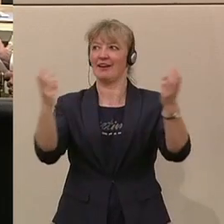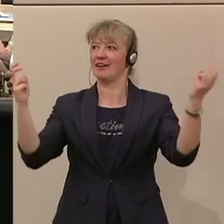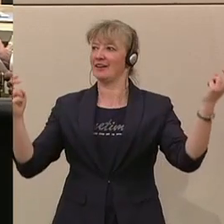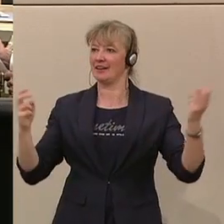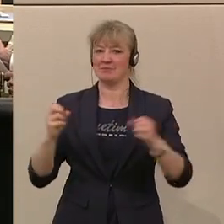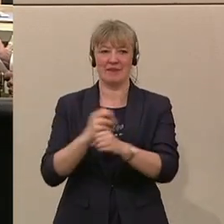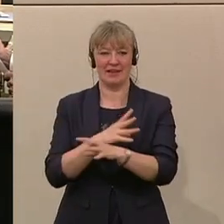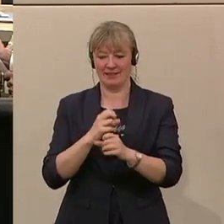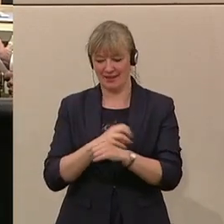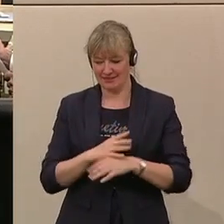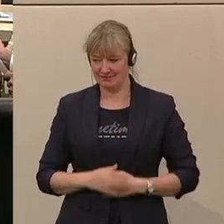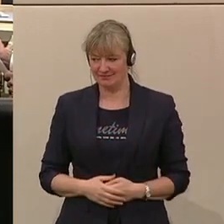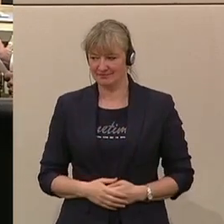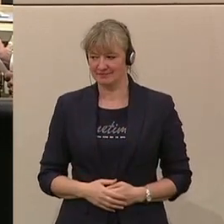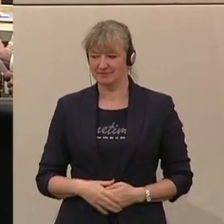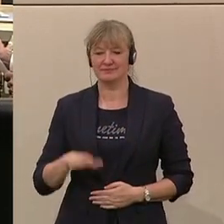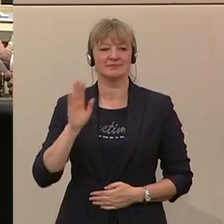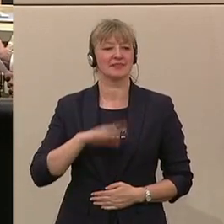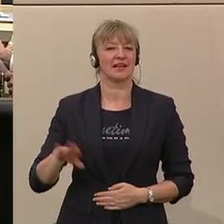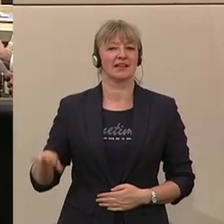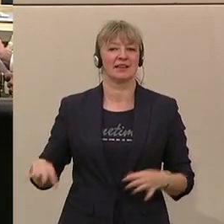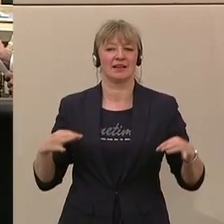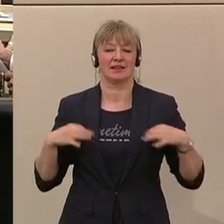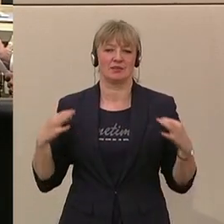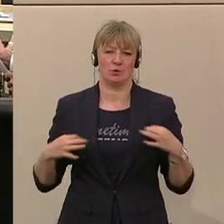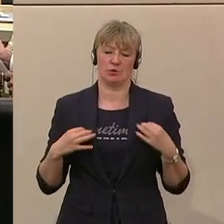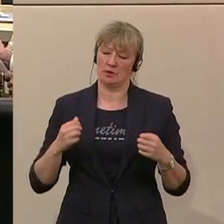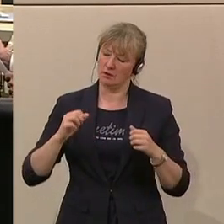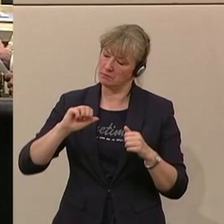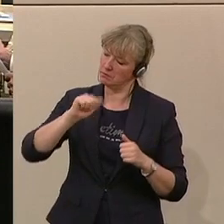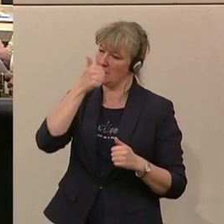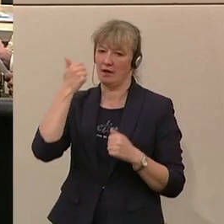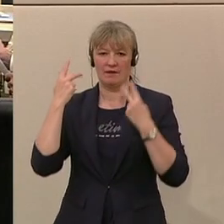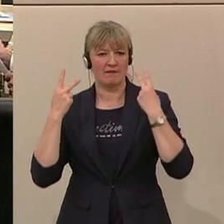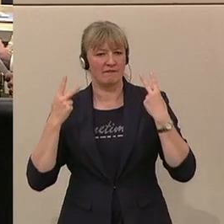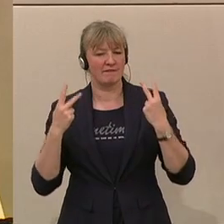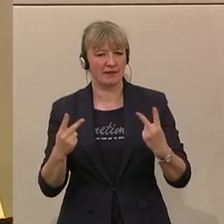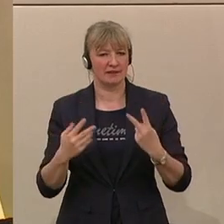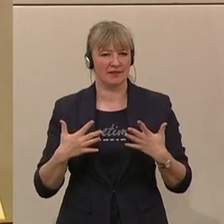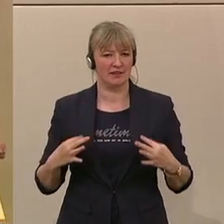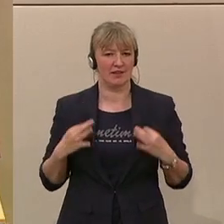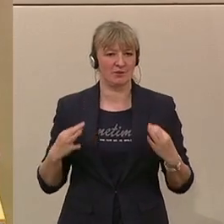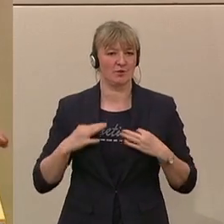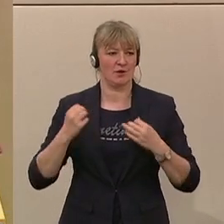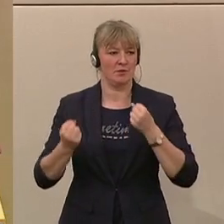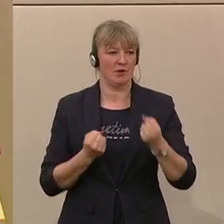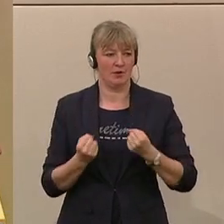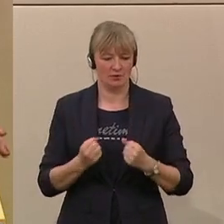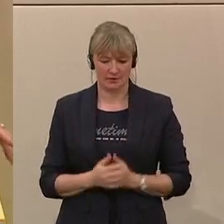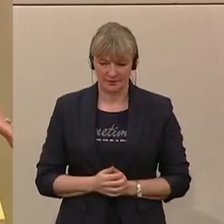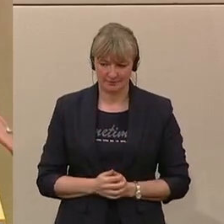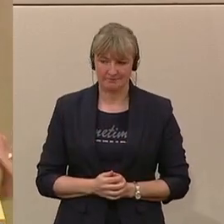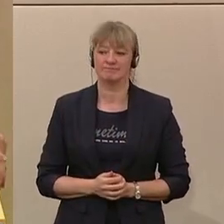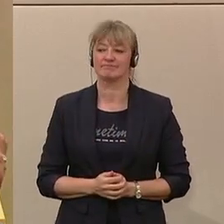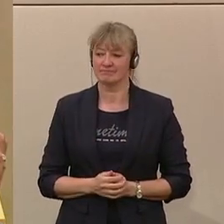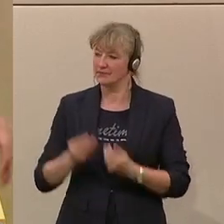in den Medien. Brigitte Povisil, FPÖ. Hat absolute Priorität in unserer Gesundheitspolitik. Umso bestürzender ist es,